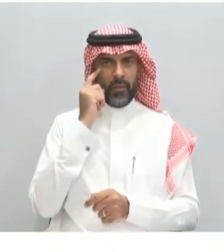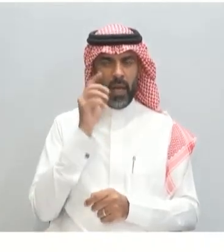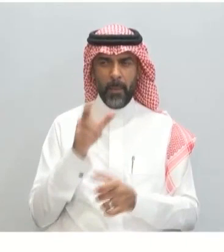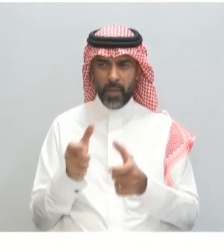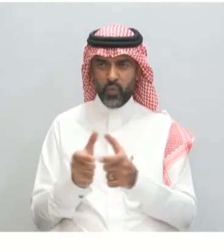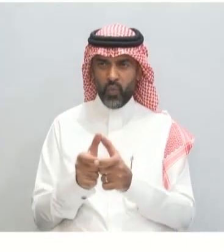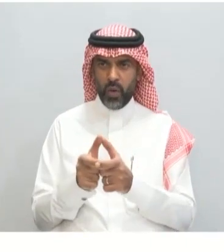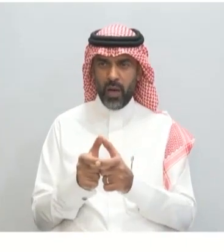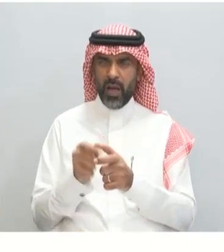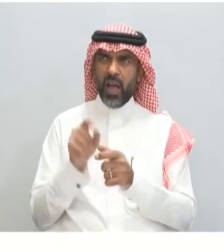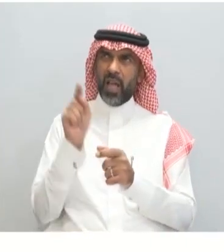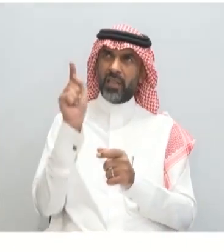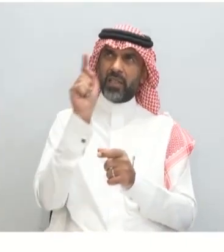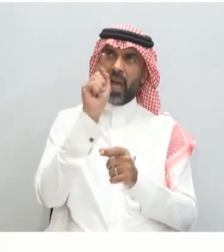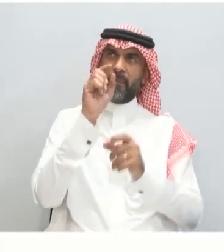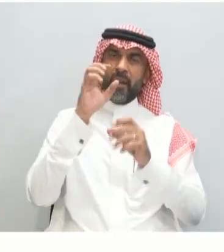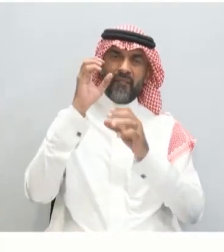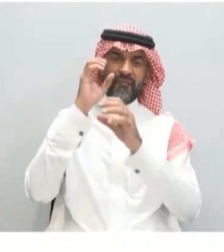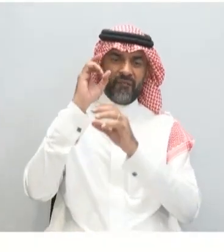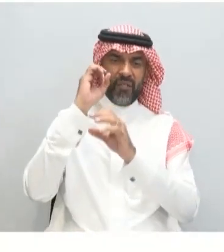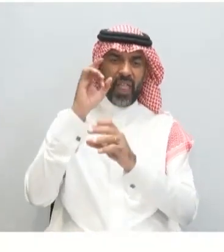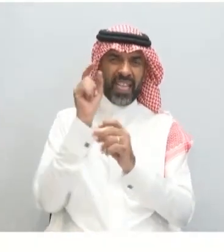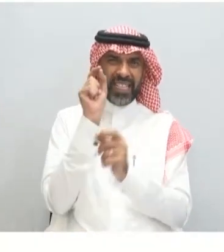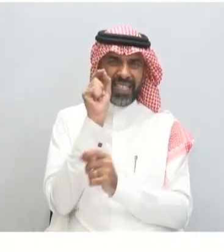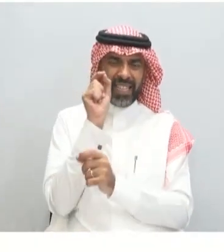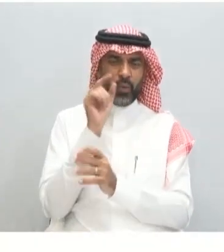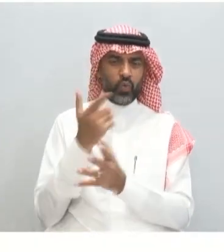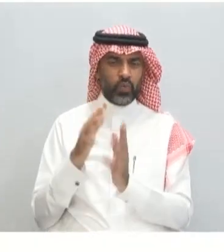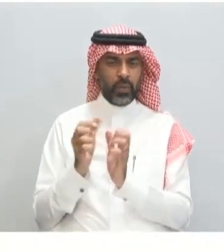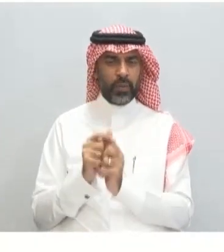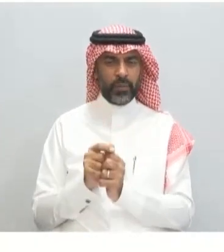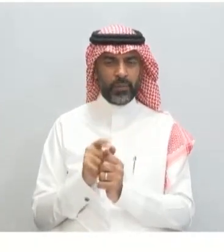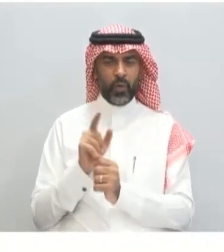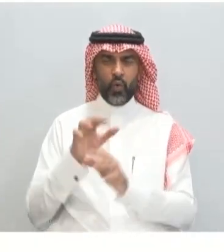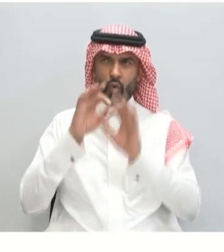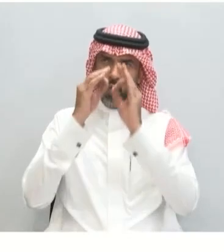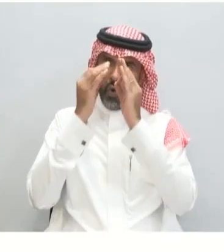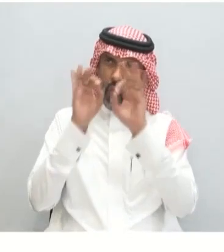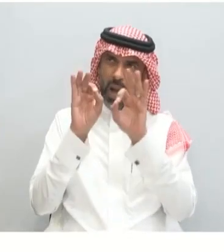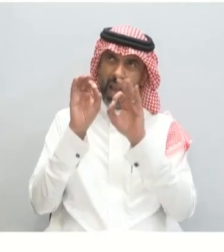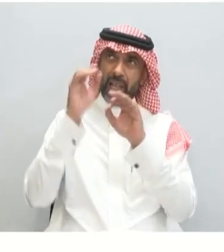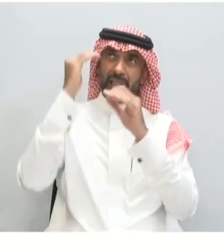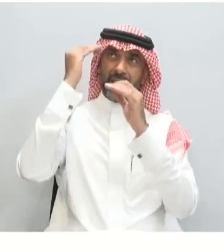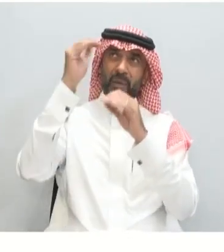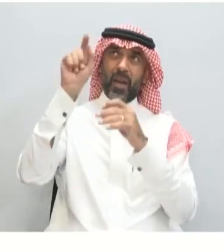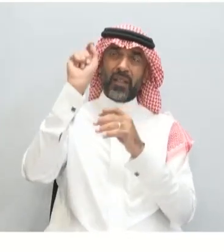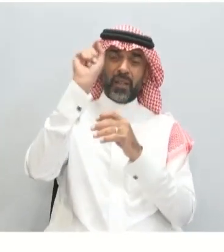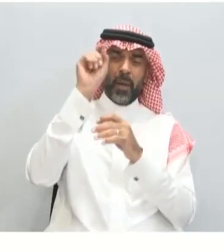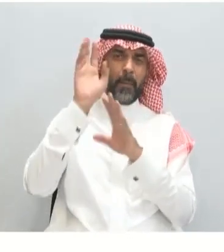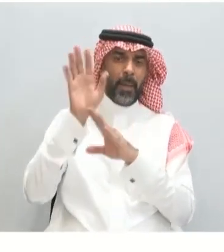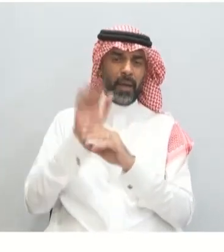مجموعه الاجسام الفضائيه الصغيره ماذا يقصد بها احسنتم هي تشمل كل الاجرام السماويه